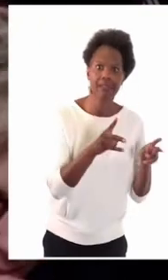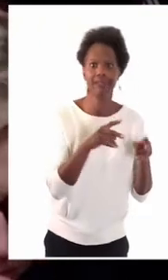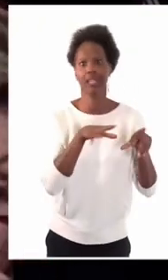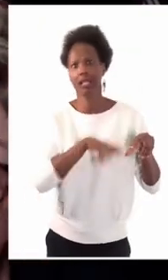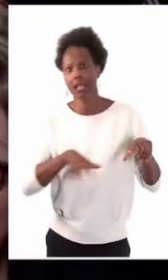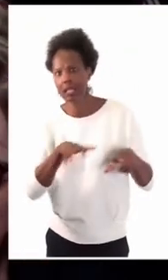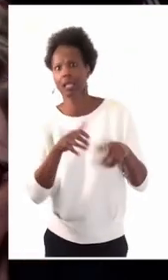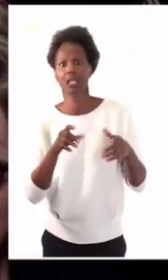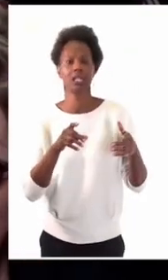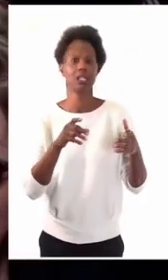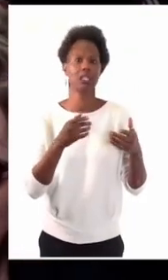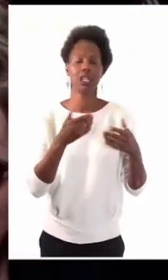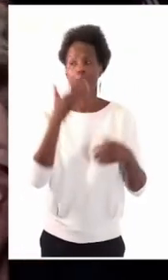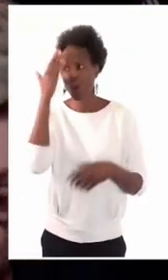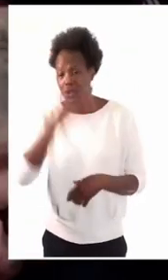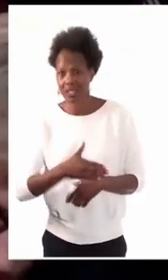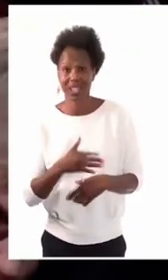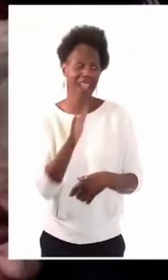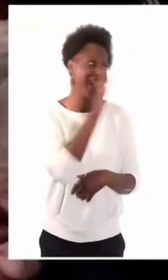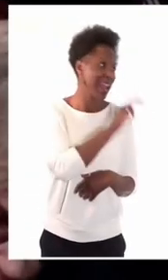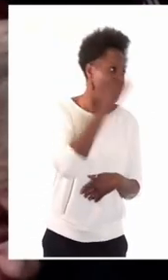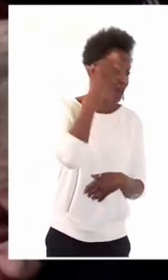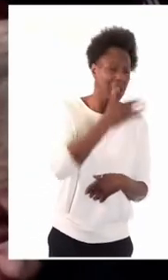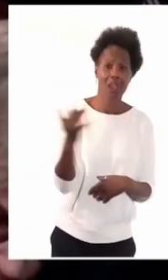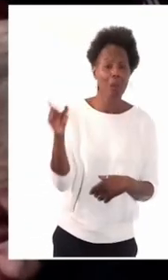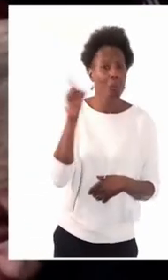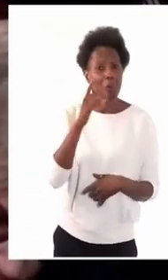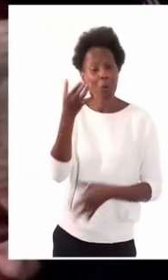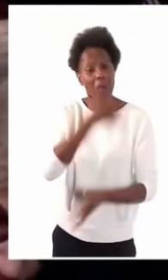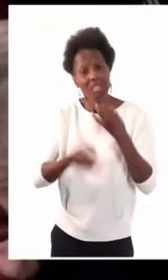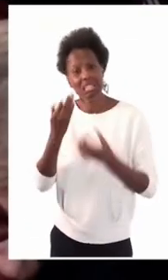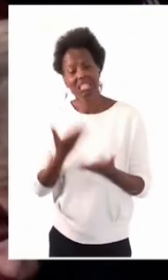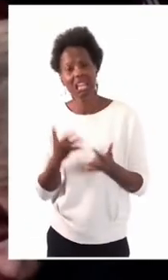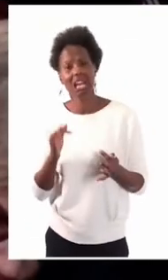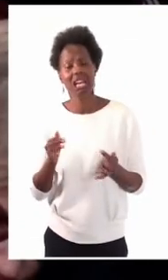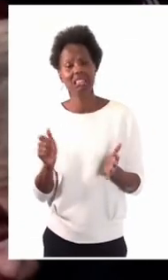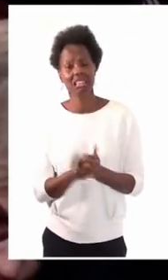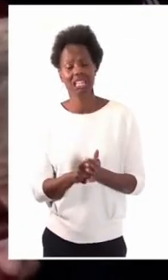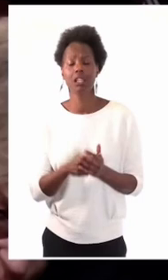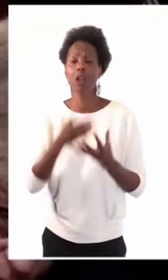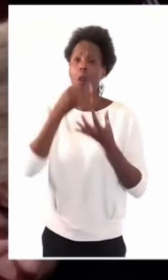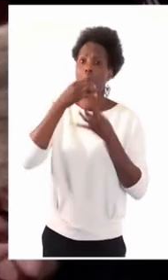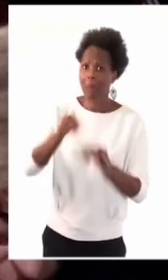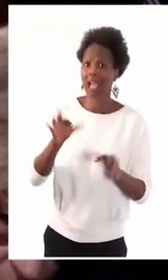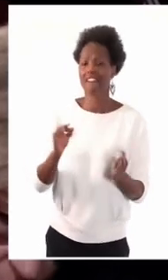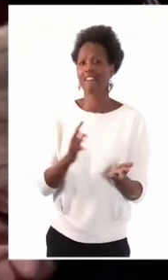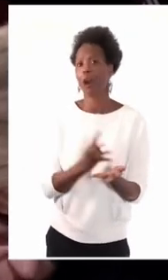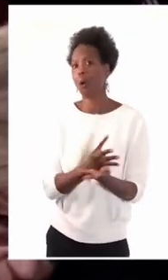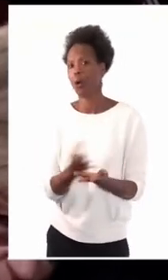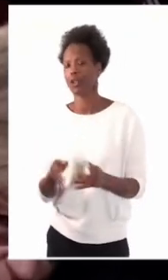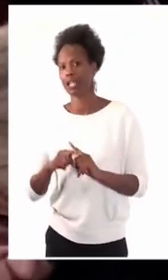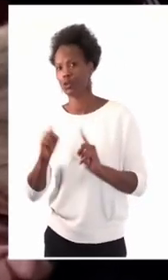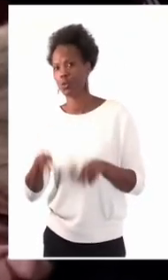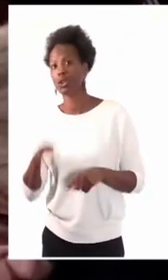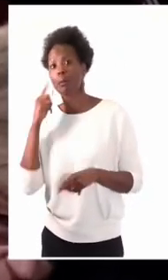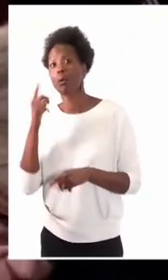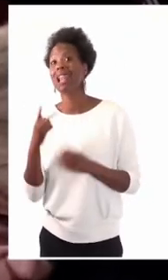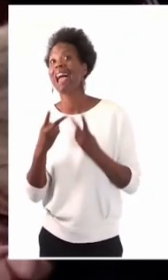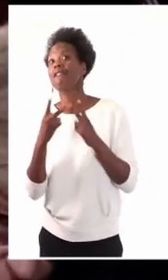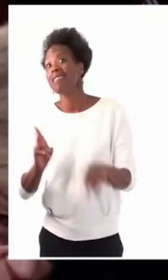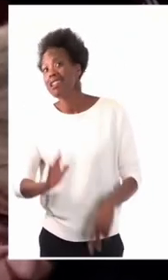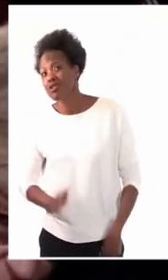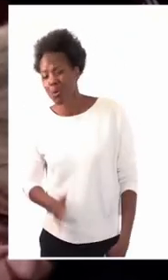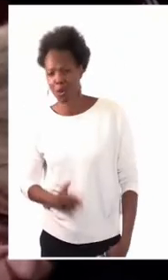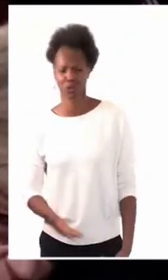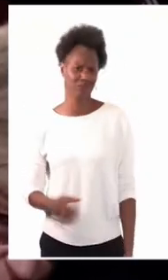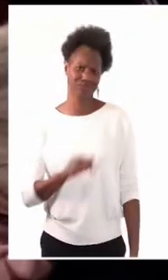l'intérêt aujourd'hui de rappeler cela pour les orientations budgétaires de la ville de Bordeaux? Excusez-moi de dire que vous abordez le débat d'une manière tout